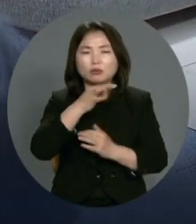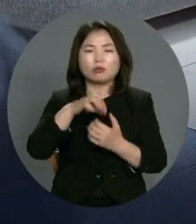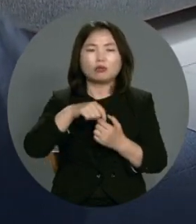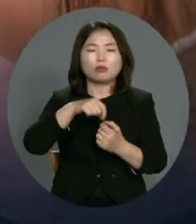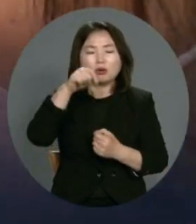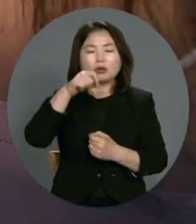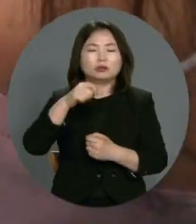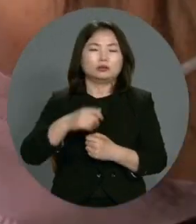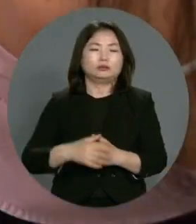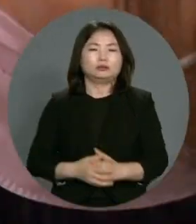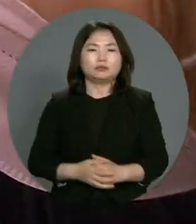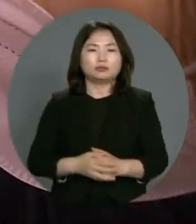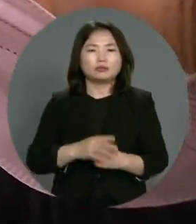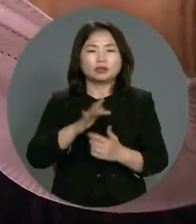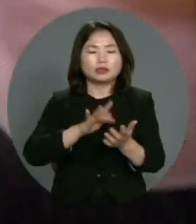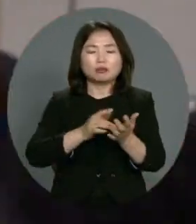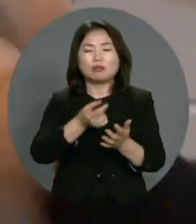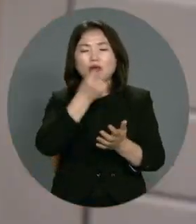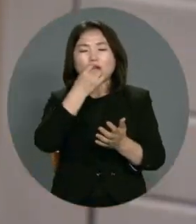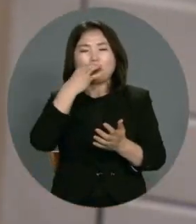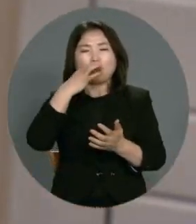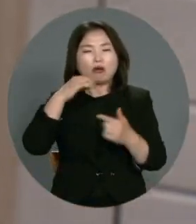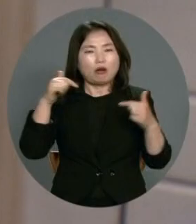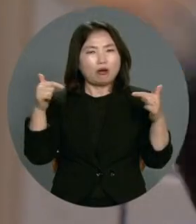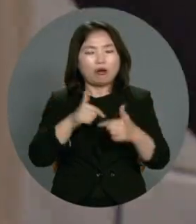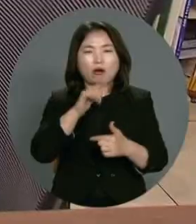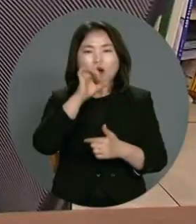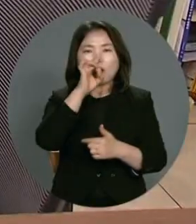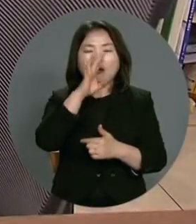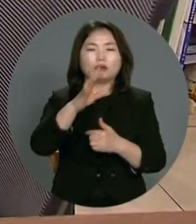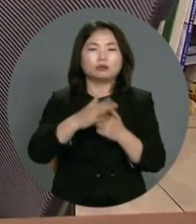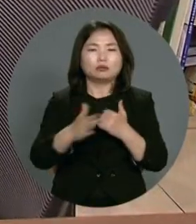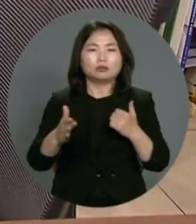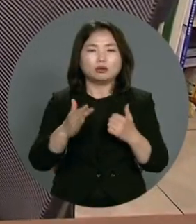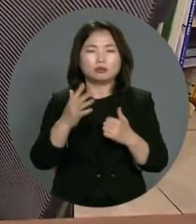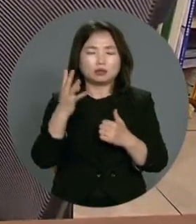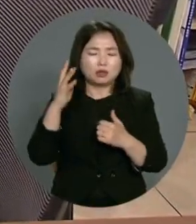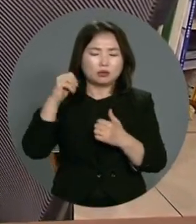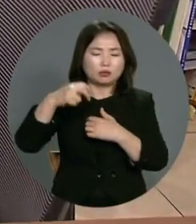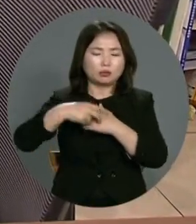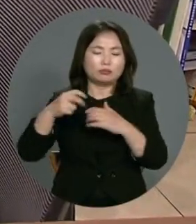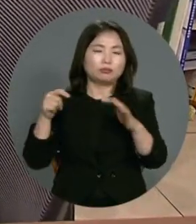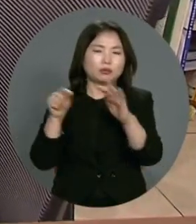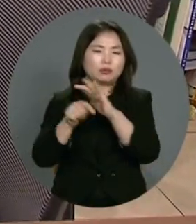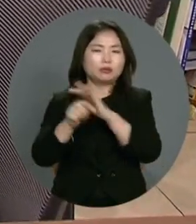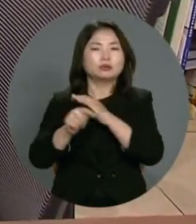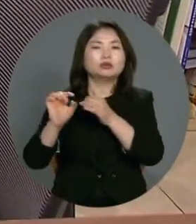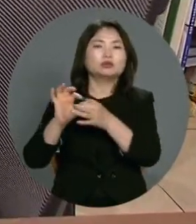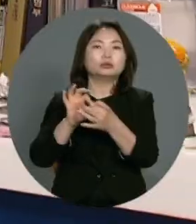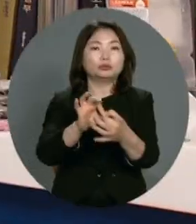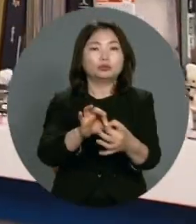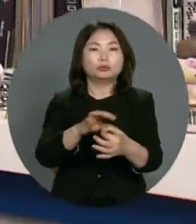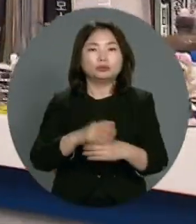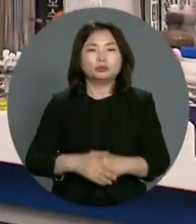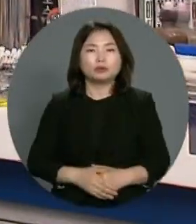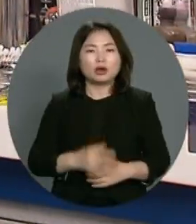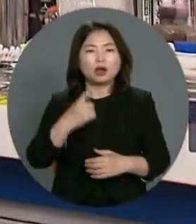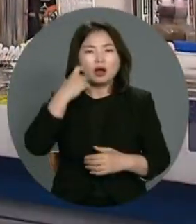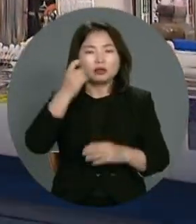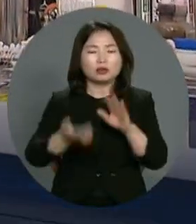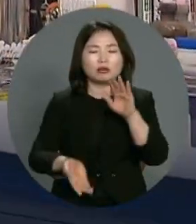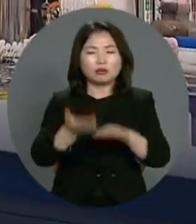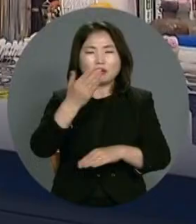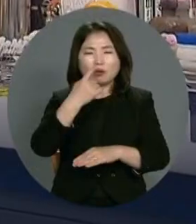중이염으로. 약을 먹어도 도통 감기가 떨어지질 않아 몇 주째 병원에 오는 아이도 있습니다. 지금 한달